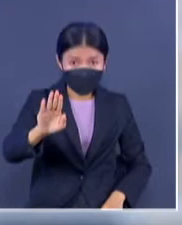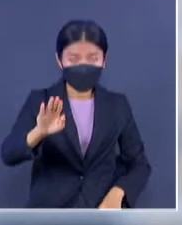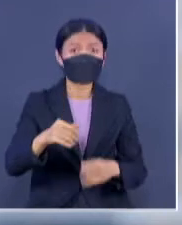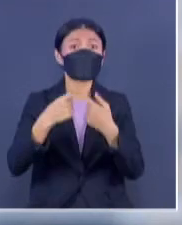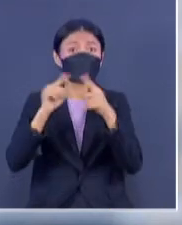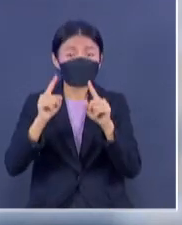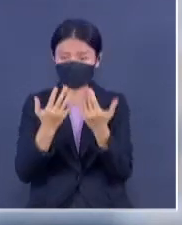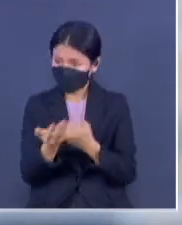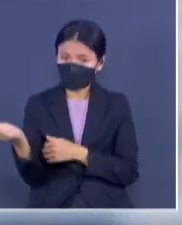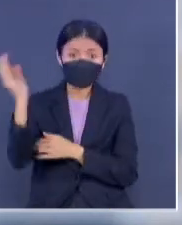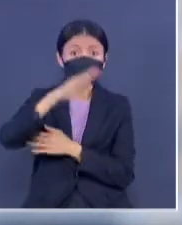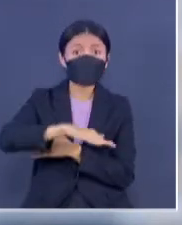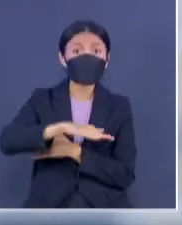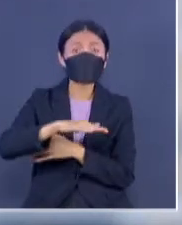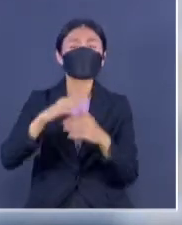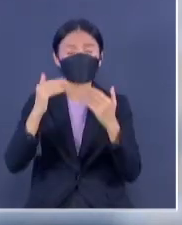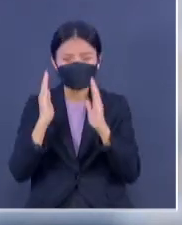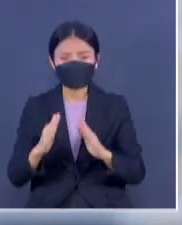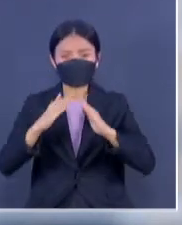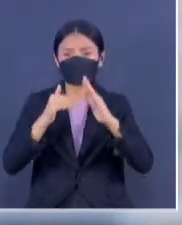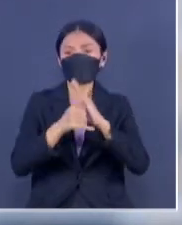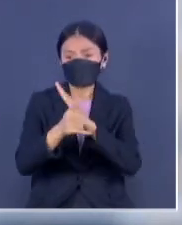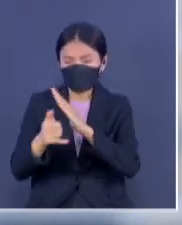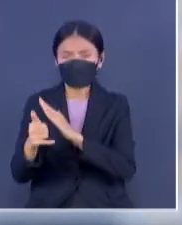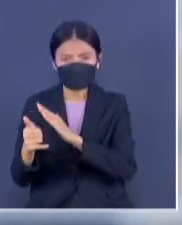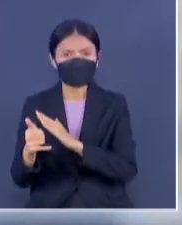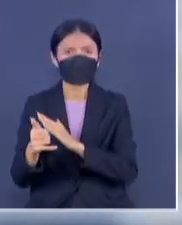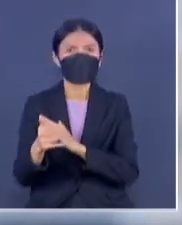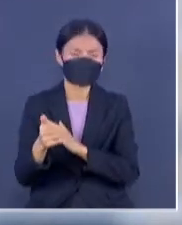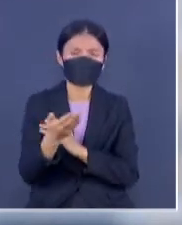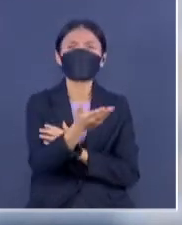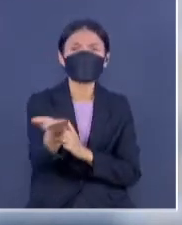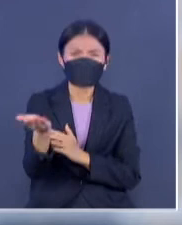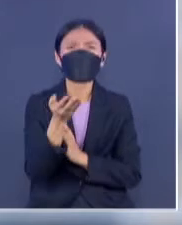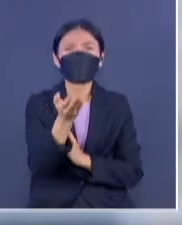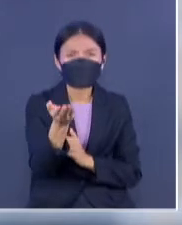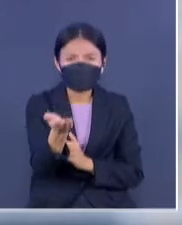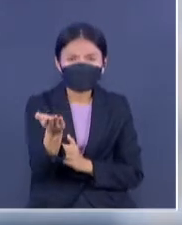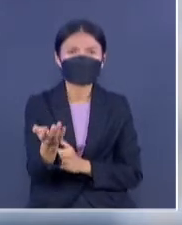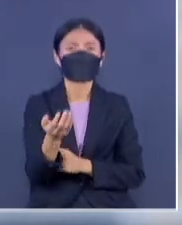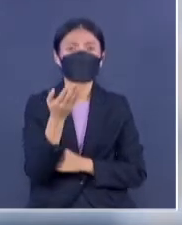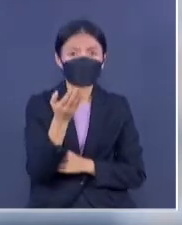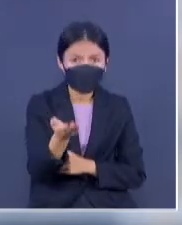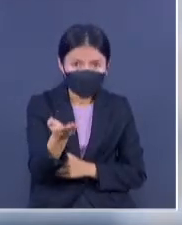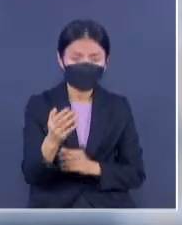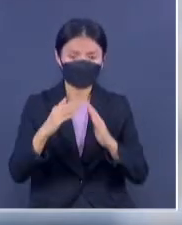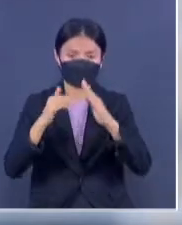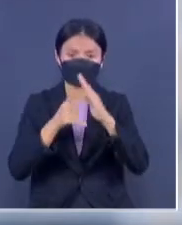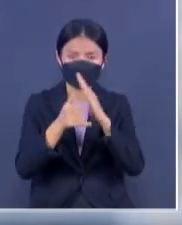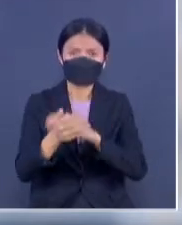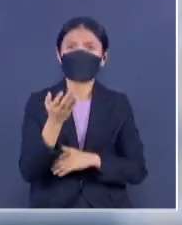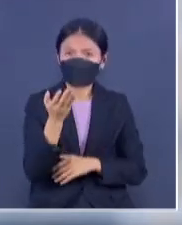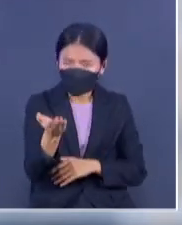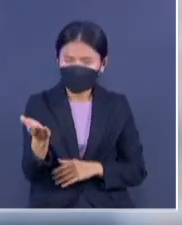ความจำเป็นต้องเว้นนะครับในบางกิจการบางกิจกรรมเพราะฉะนั้นในช่วงนี้นะครับขอใช้คำว่าให้ไปก่อนนะครับให้งด